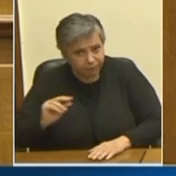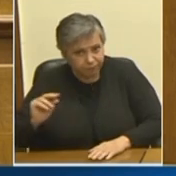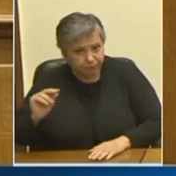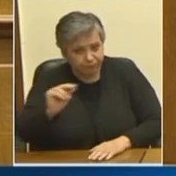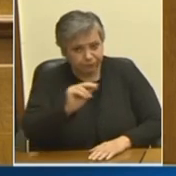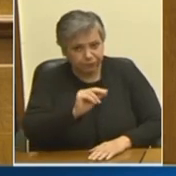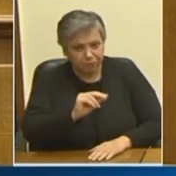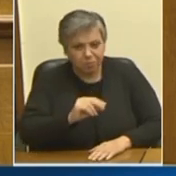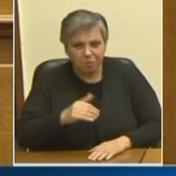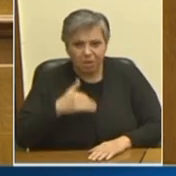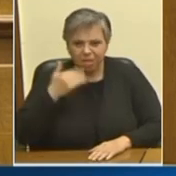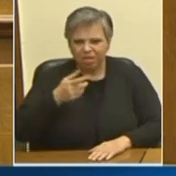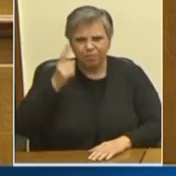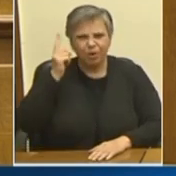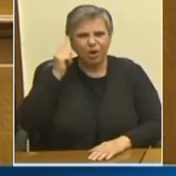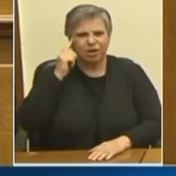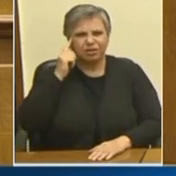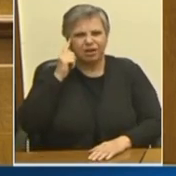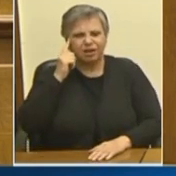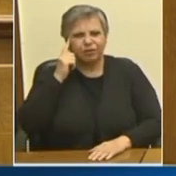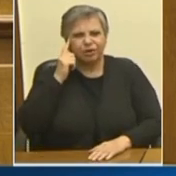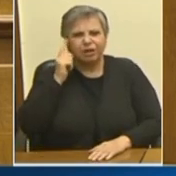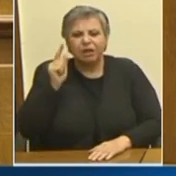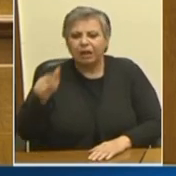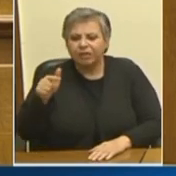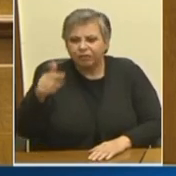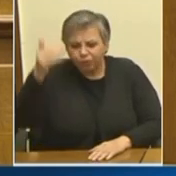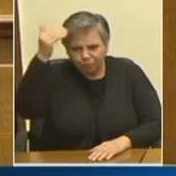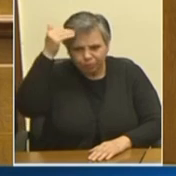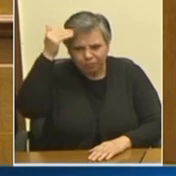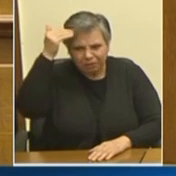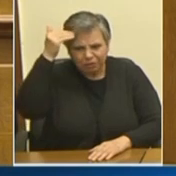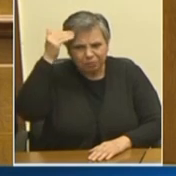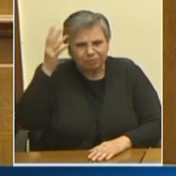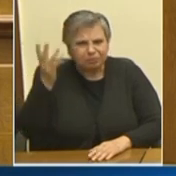ποιος σας έβαλε τέτοιες σκέψεις μέσα στο κεφάλι σας.